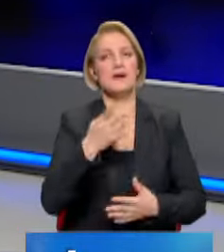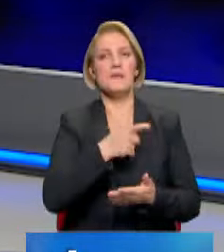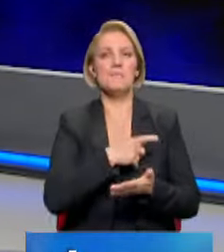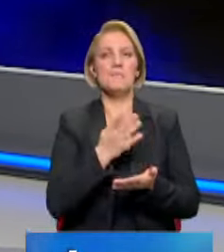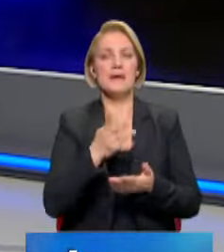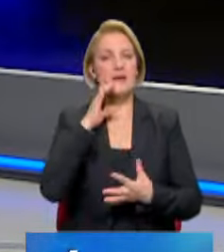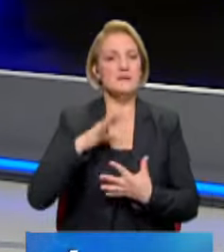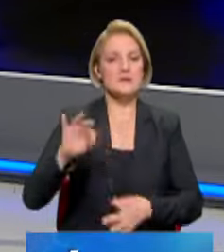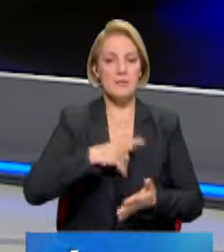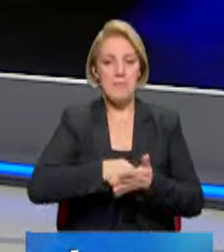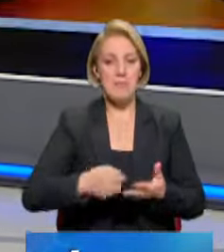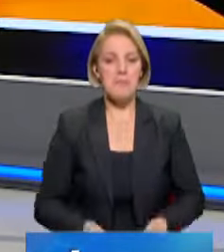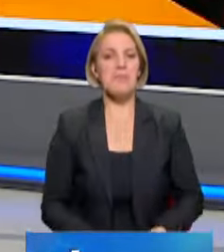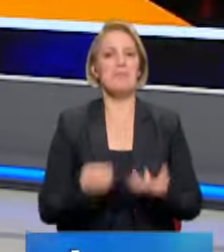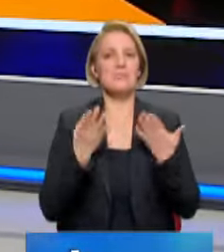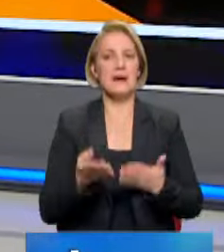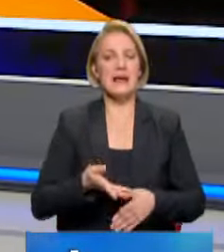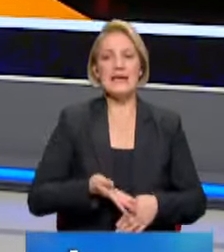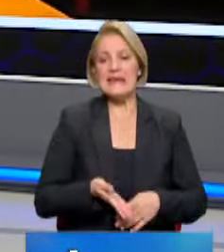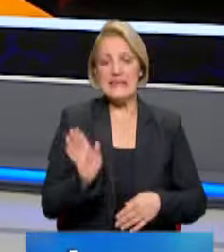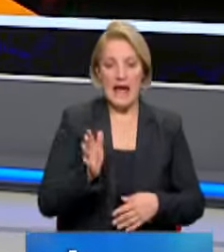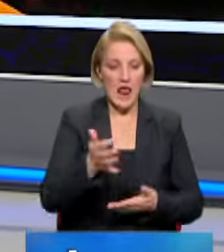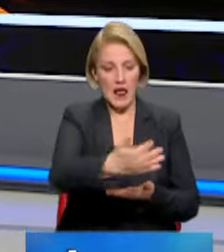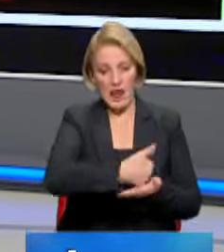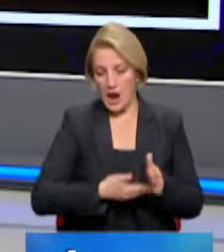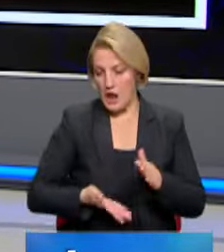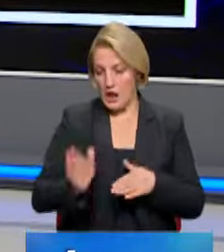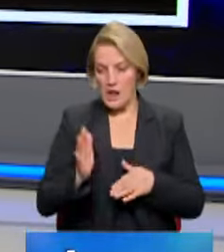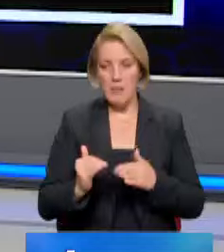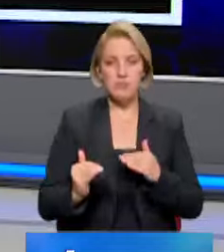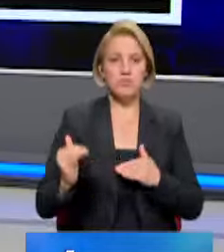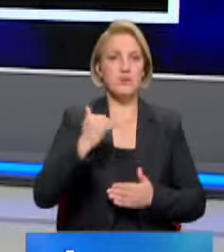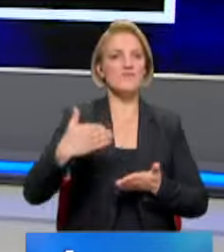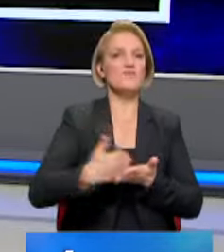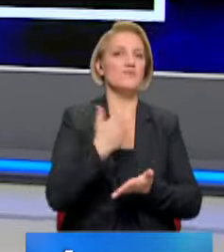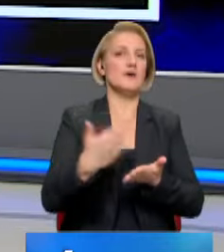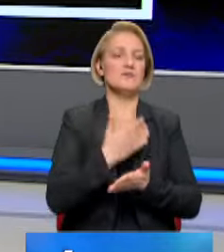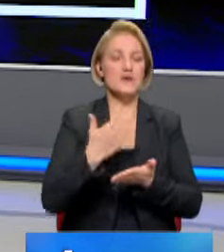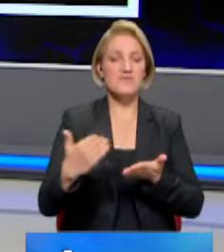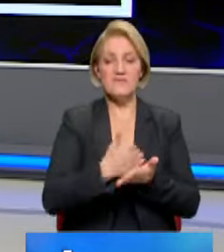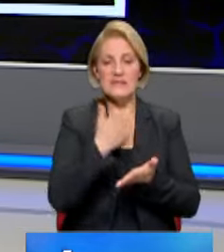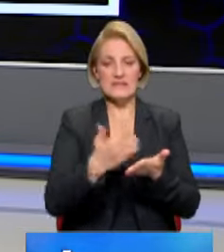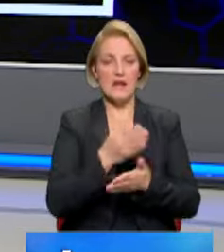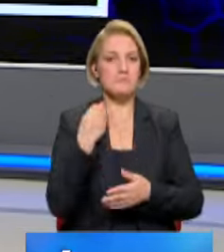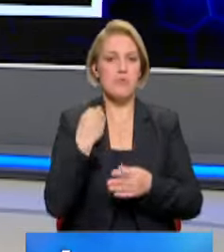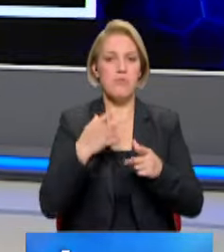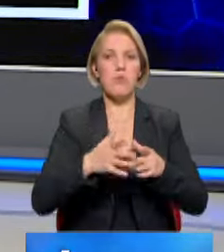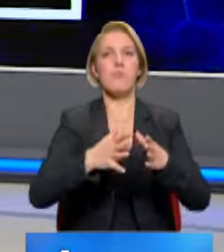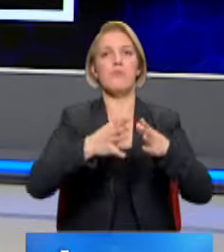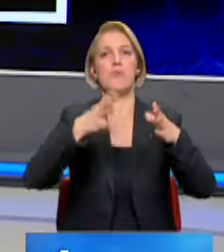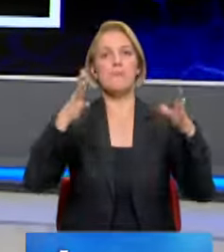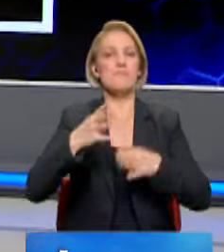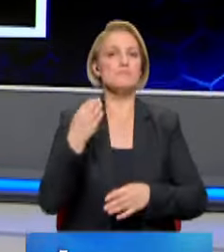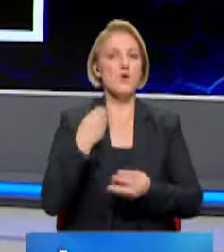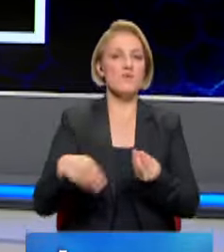bakalım. İnsanlar geçinemedikçe gider geliri aştığı için kredi kartına sarılıyor. Ancak kredi kartında da borçlar arttıkça